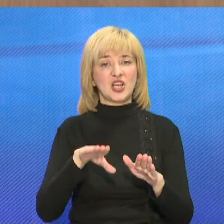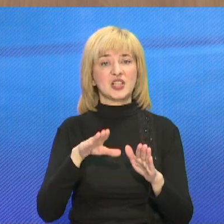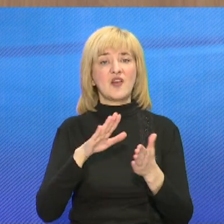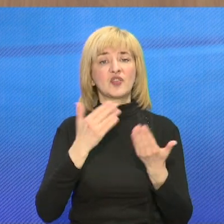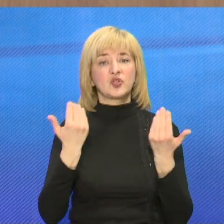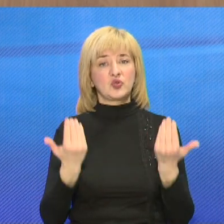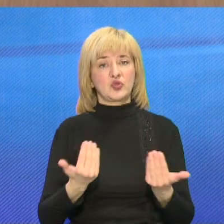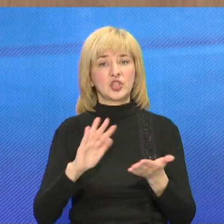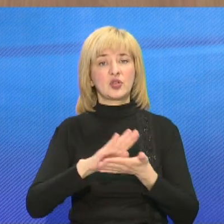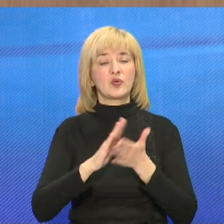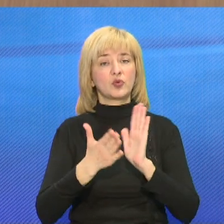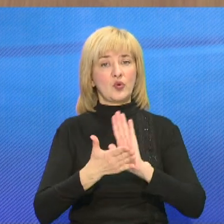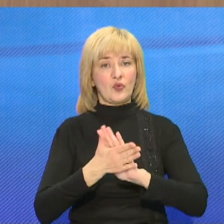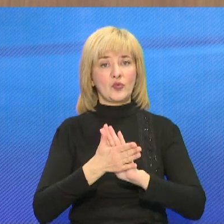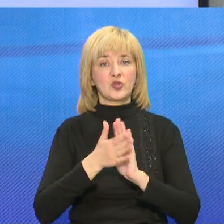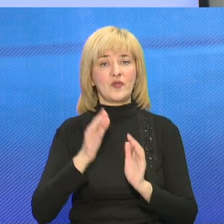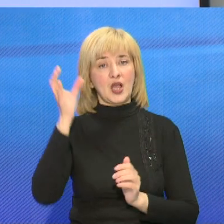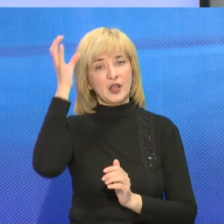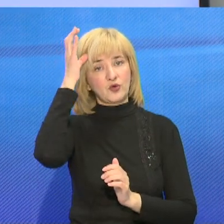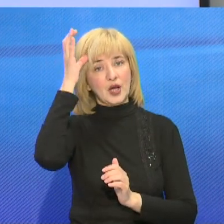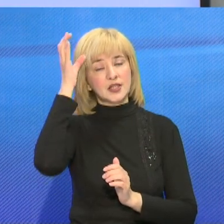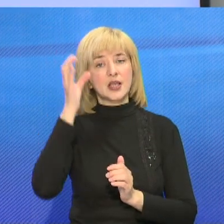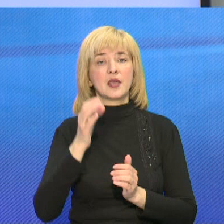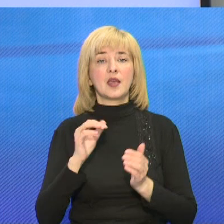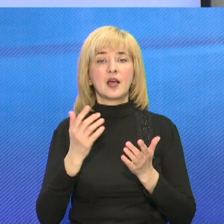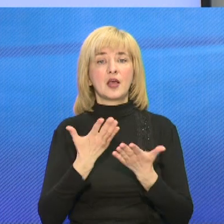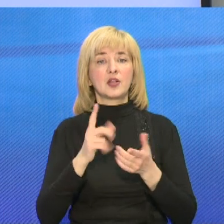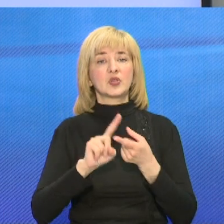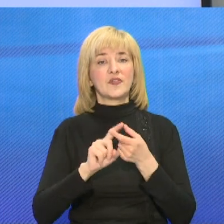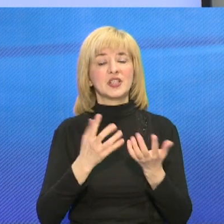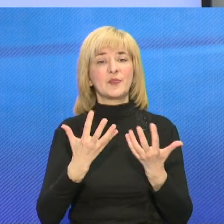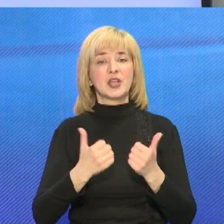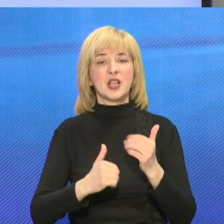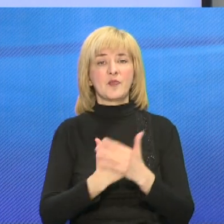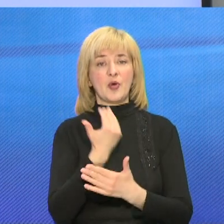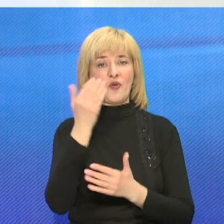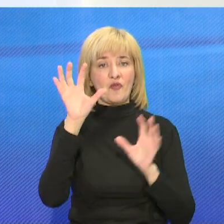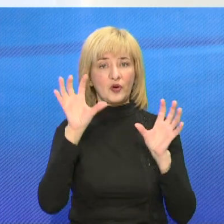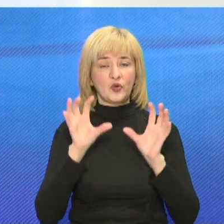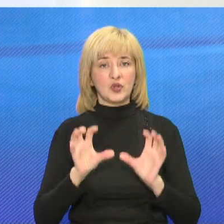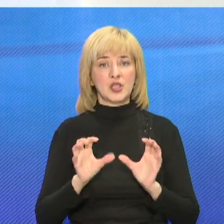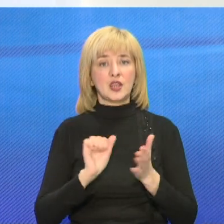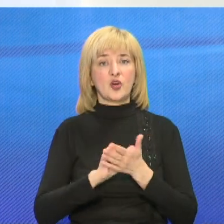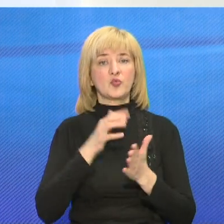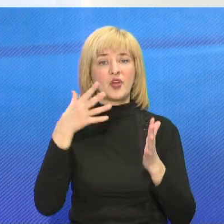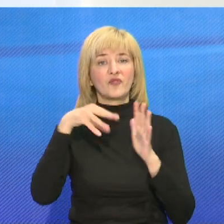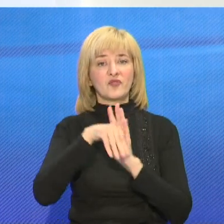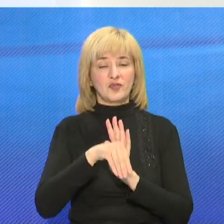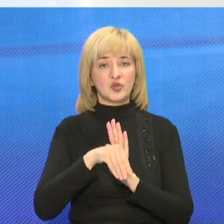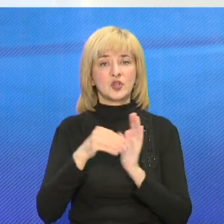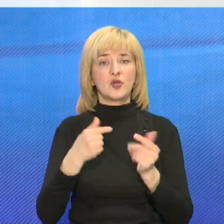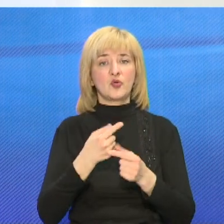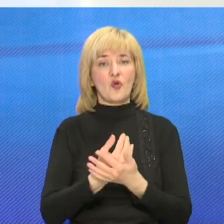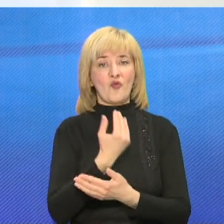адукации, якія обумоўлены принятием обновленного кодекса. Документ утрымлівае шэраг новоўвядзенняў. Одно из них – новый формат